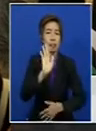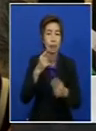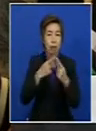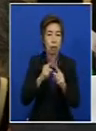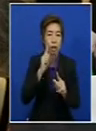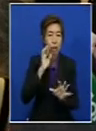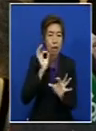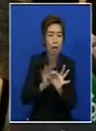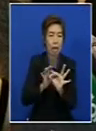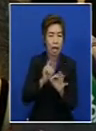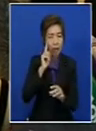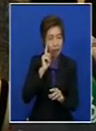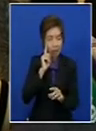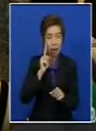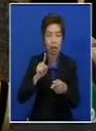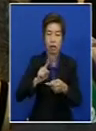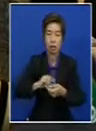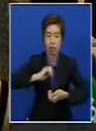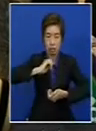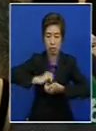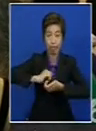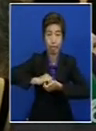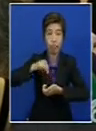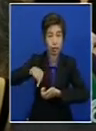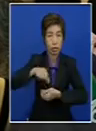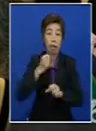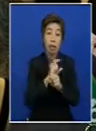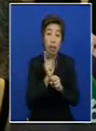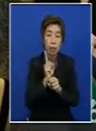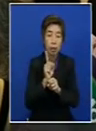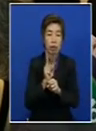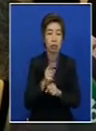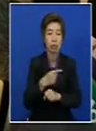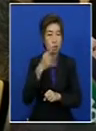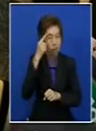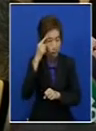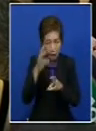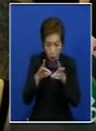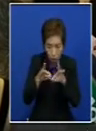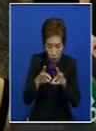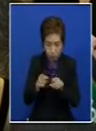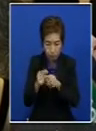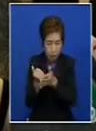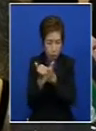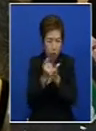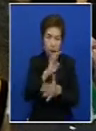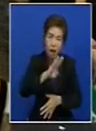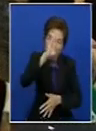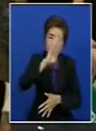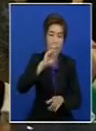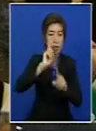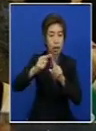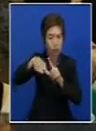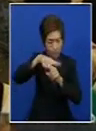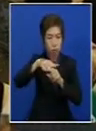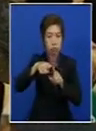ทสที่เราจะทำเนี่ยเราจะหามาตรการที่จะให้ผู้ประกอบการเนี่ยเ